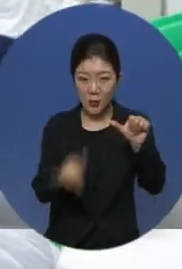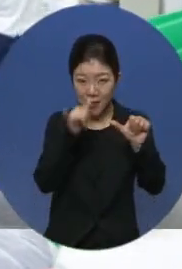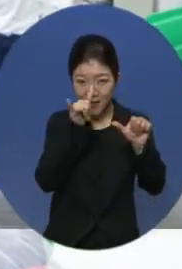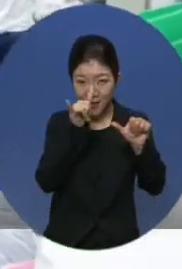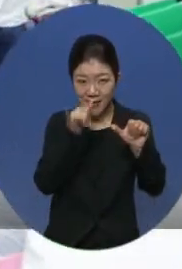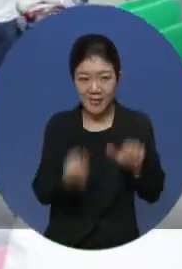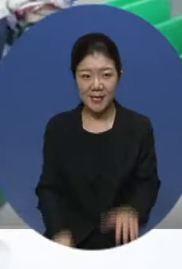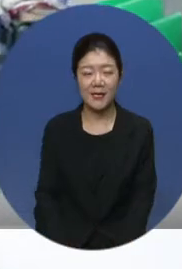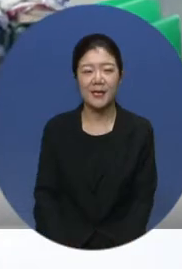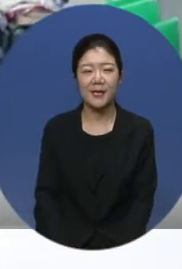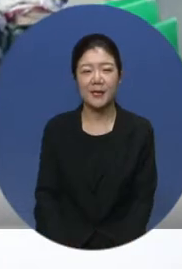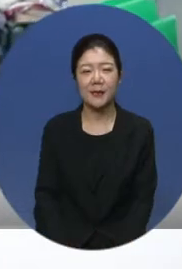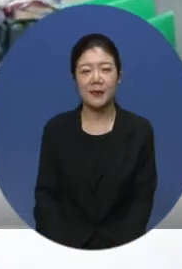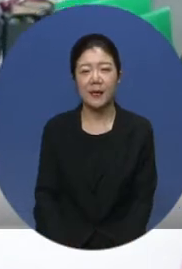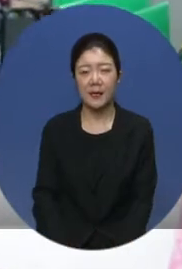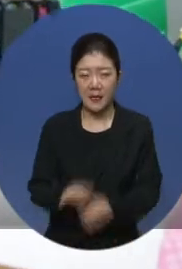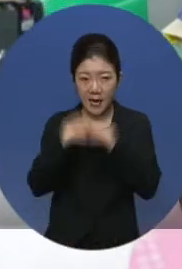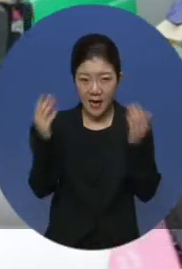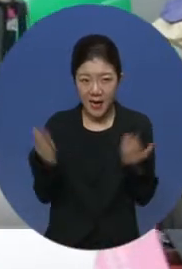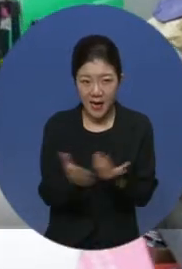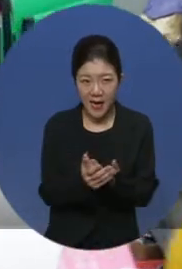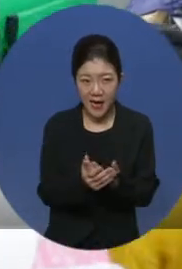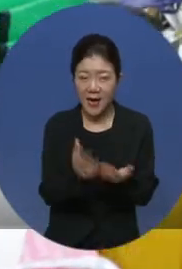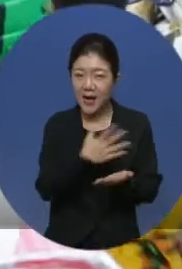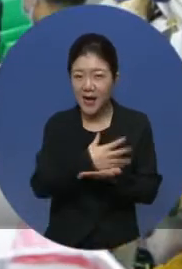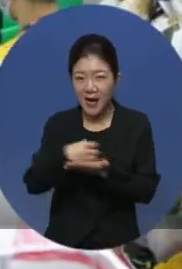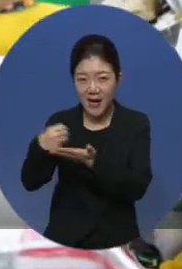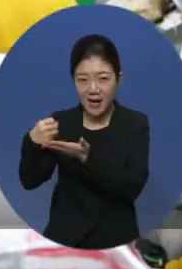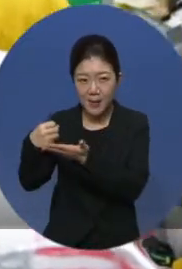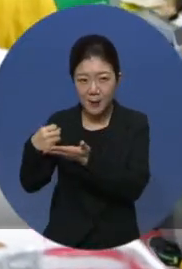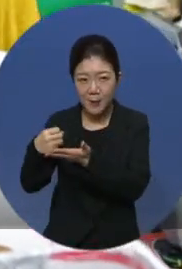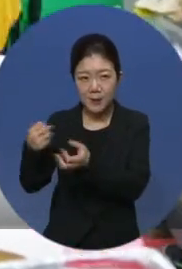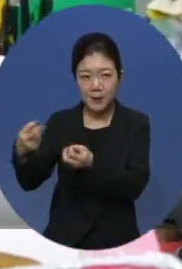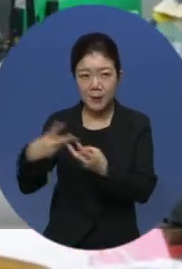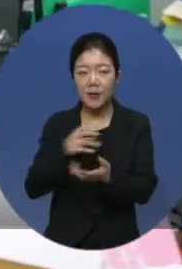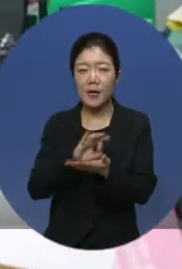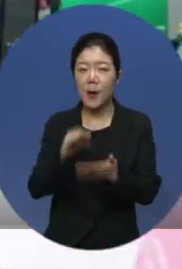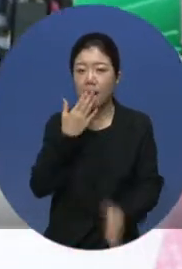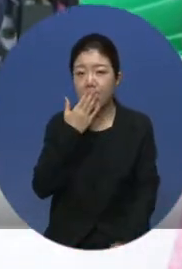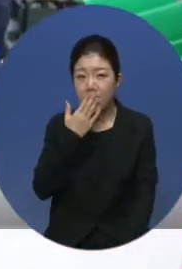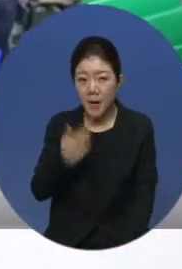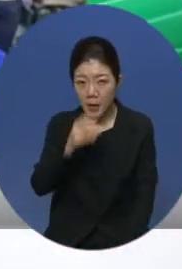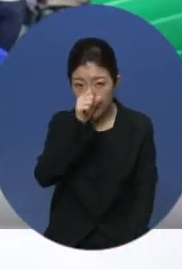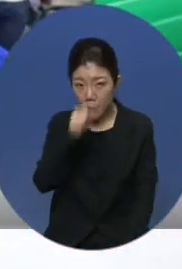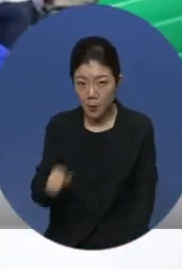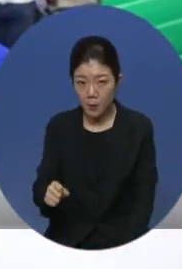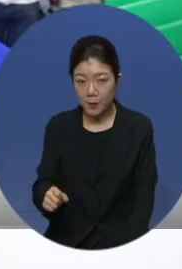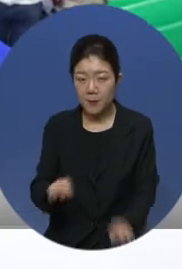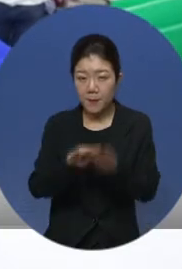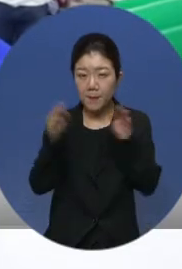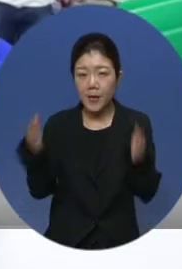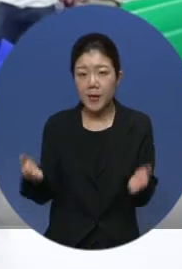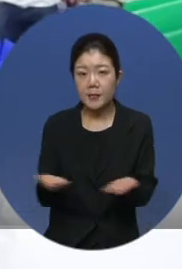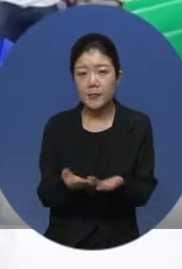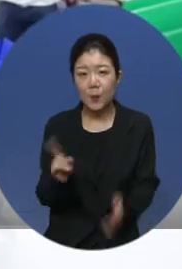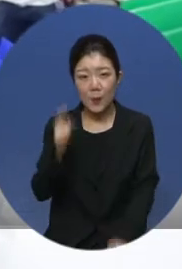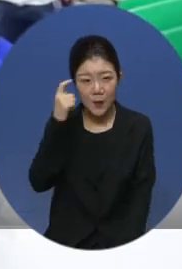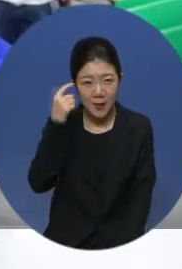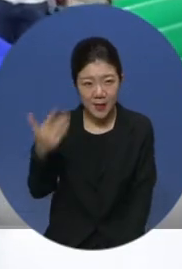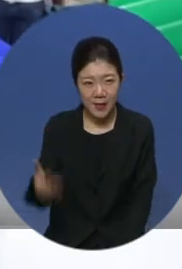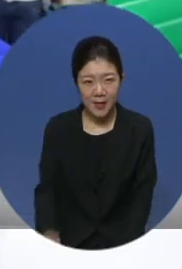네. 한꺼번에 가져가고 택배로 사용할 수 있는 좋은 박스는 어떻게 해야 돼요?